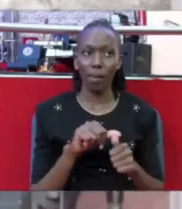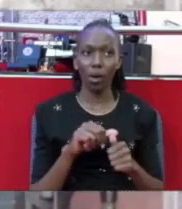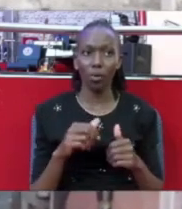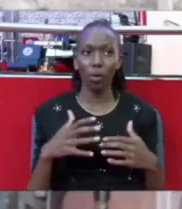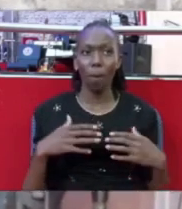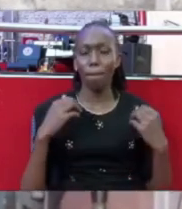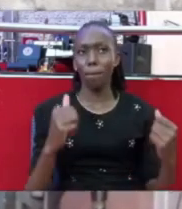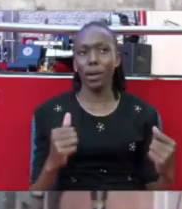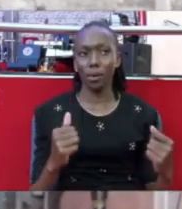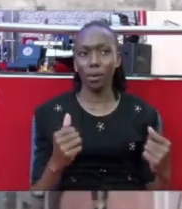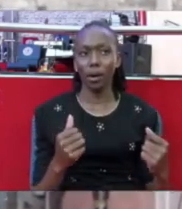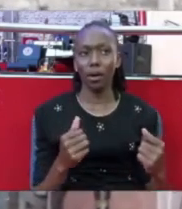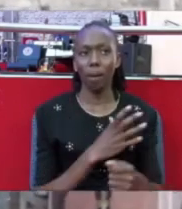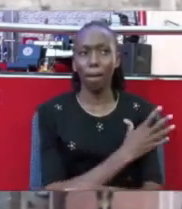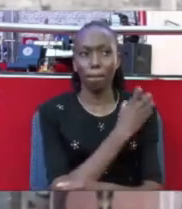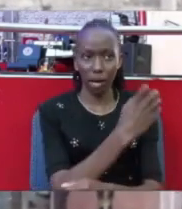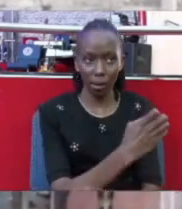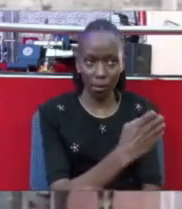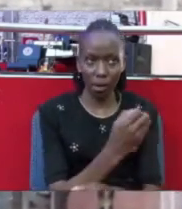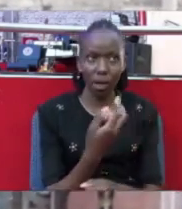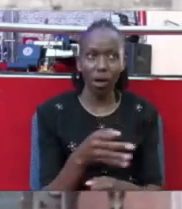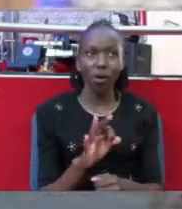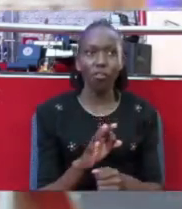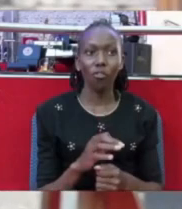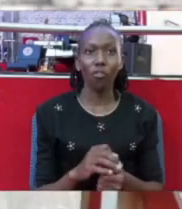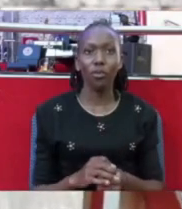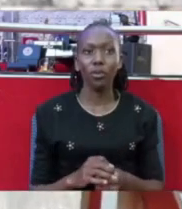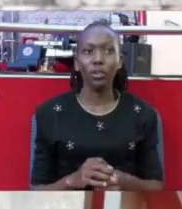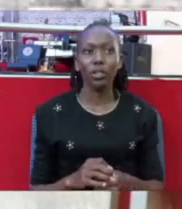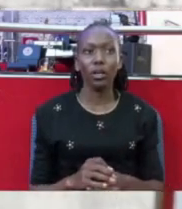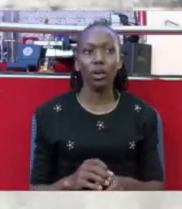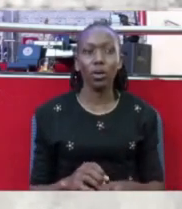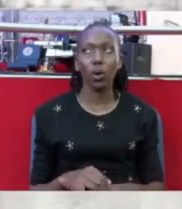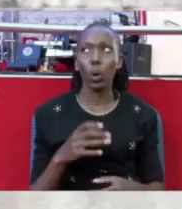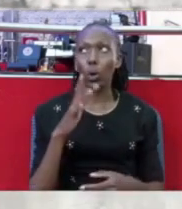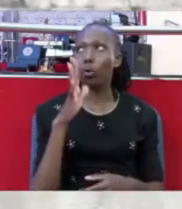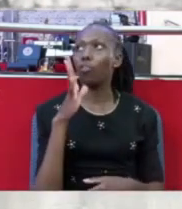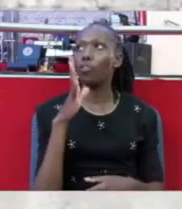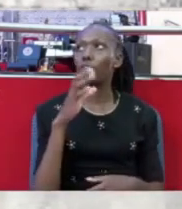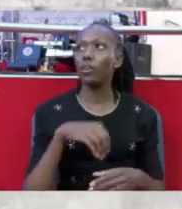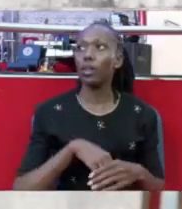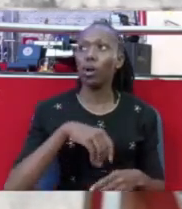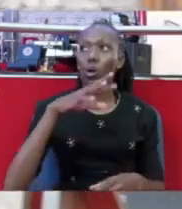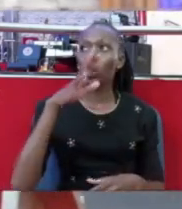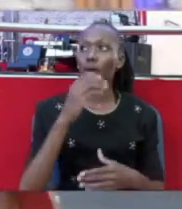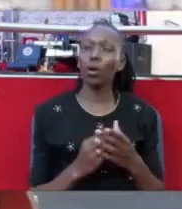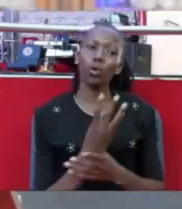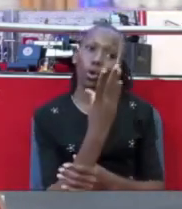of prosperity and stewardship. Kuhusu nguvu ya kustawi na